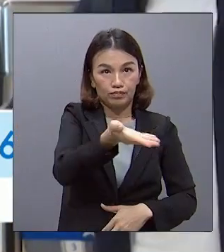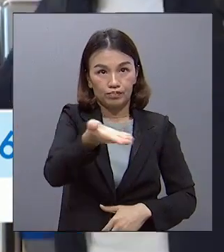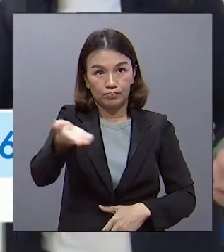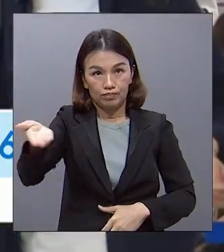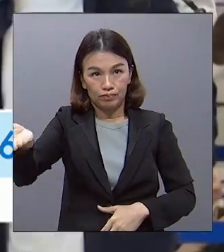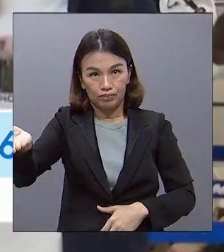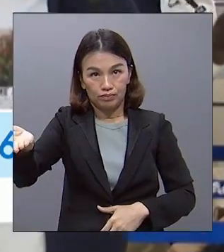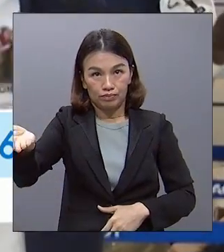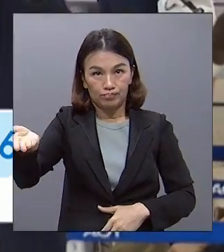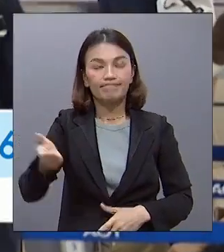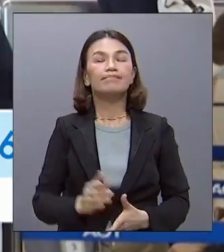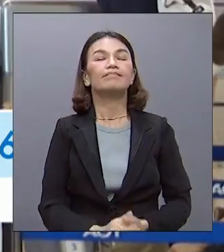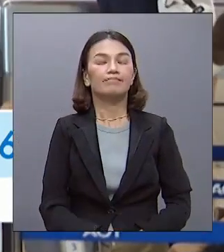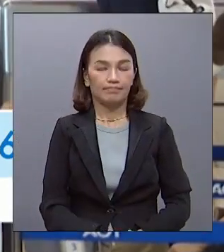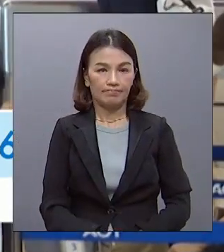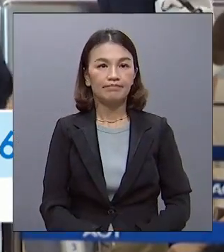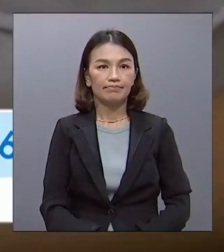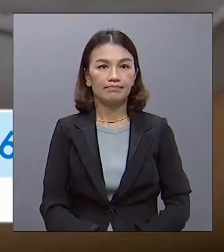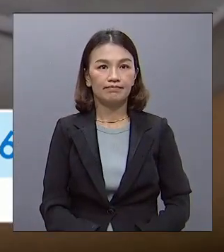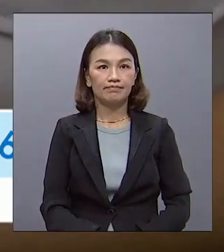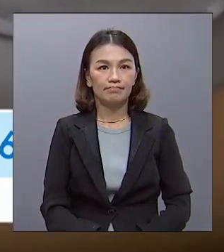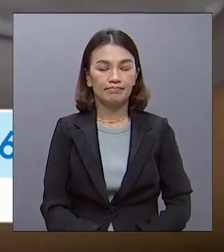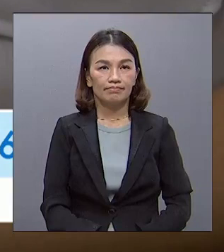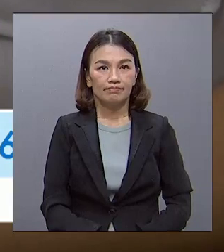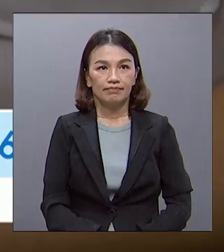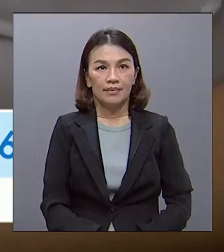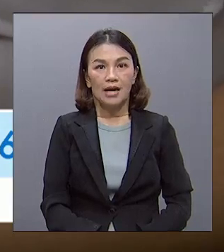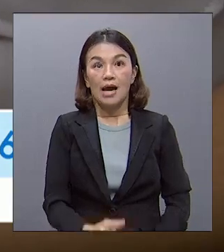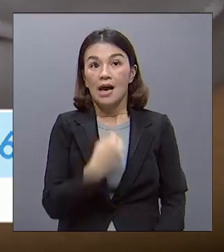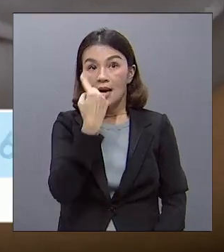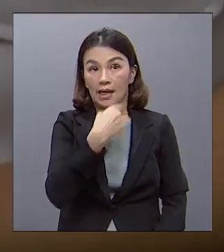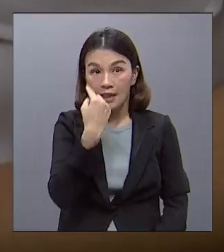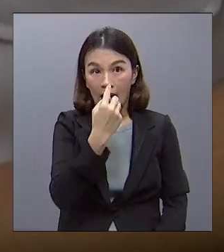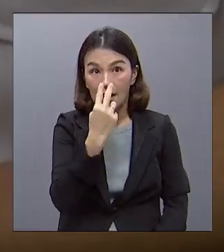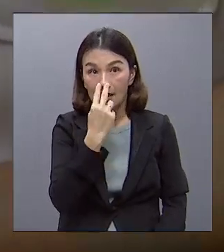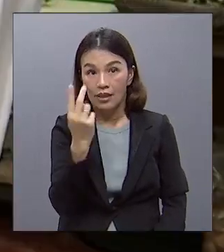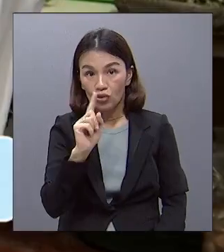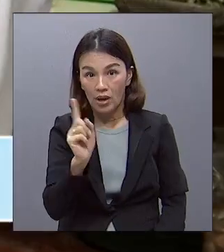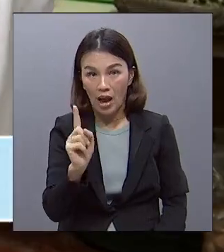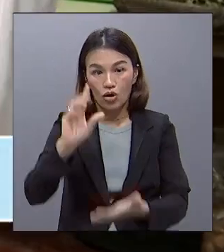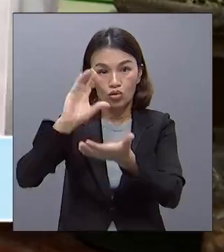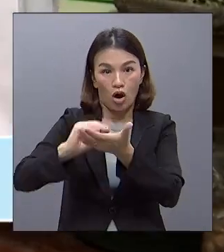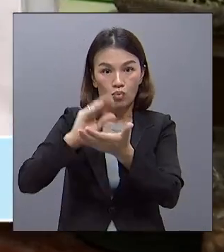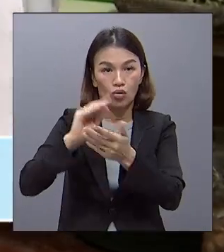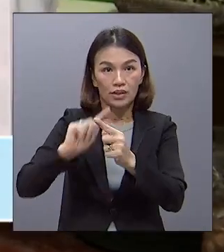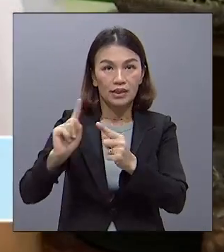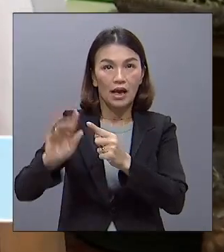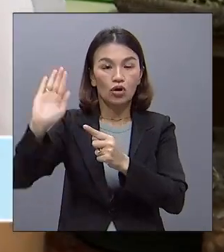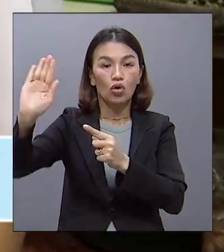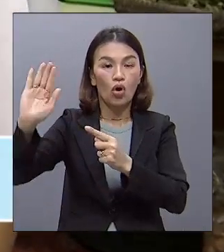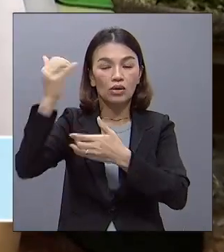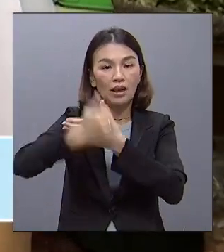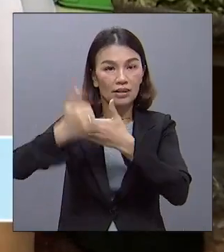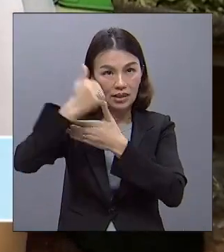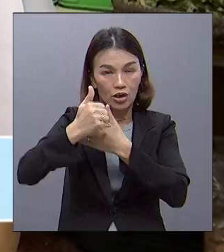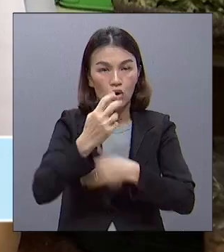consulate Generalฮ่องกงนะครับนอกจากนี้เพื่อให้ประชาชนได้รับข้อมูลข่าวสารจากกระทรวงการต่างประเทศอย่างถูกต้องสามารถติดตาม